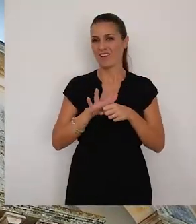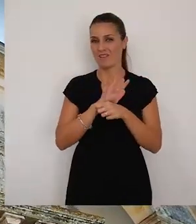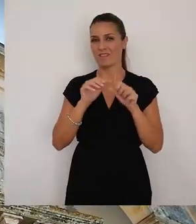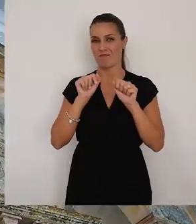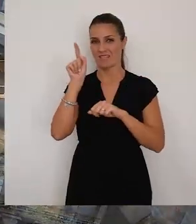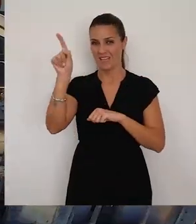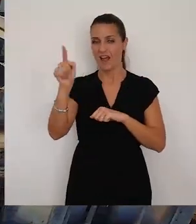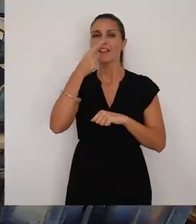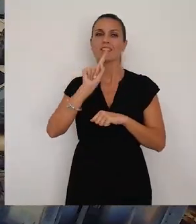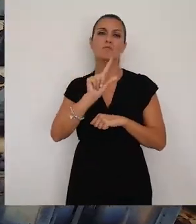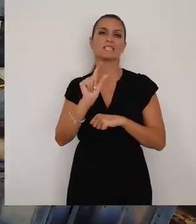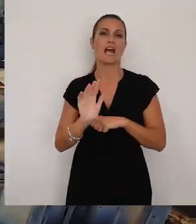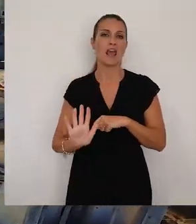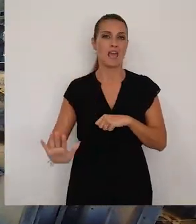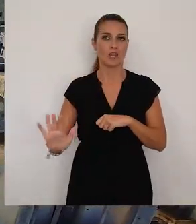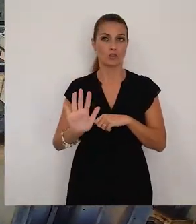salentina.